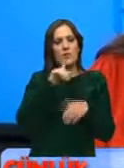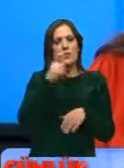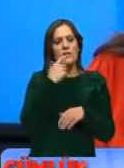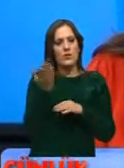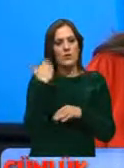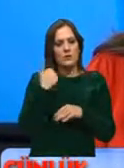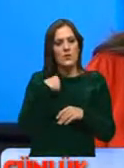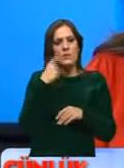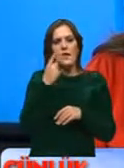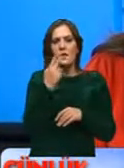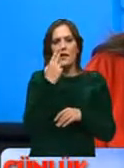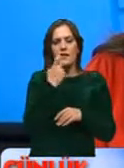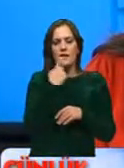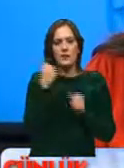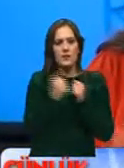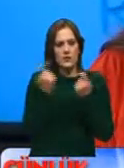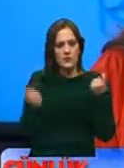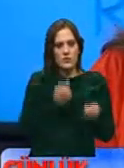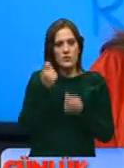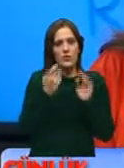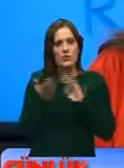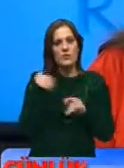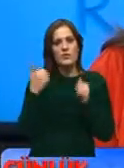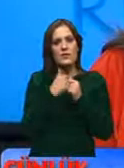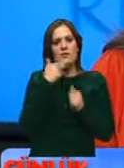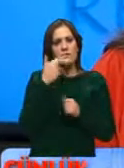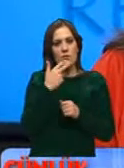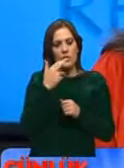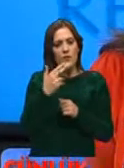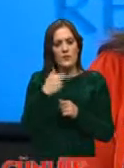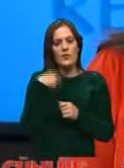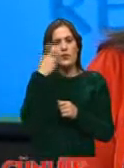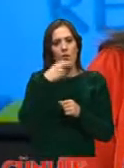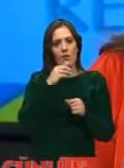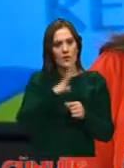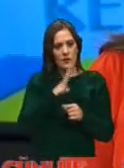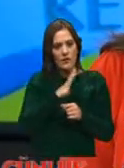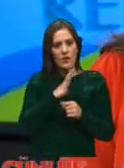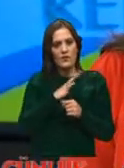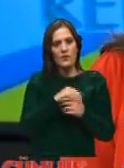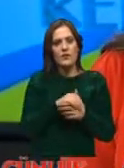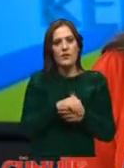önce. Bir 7 yıldır beraber çalışıyoruz. Ondan önce birlikte söylediğimiz korolarımız vardı.